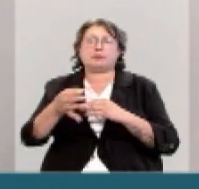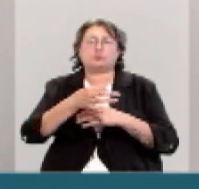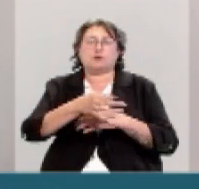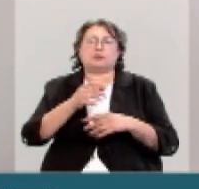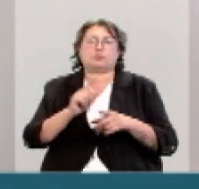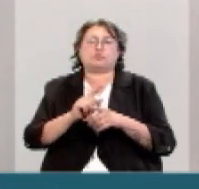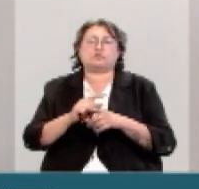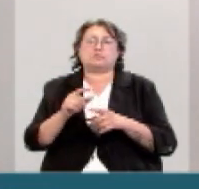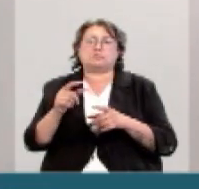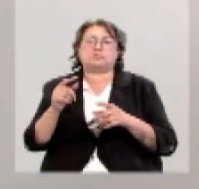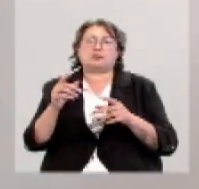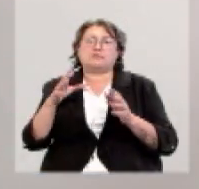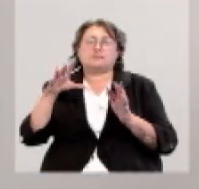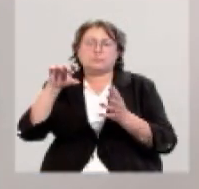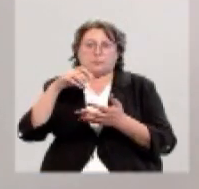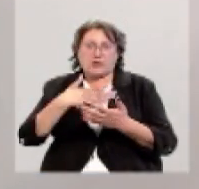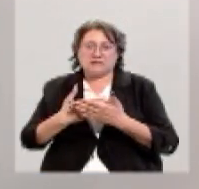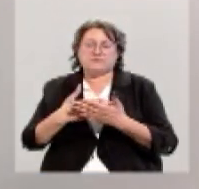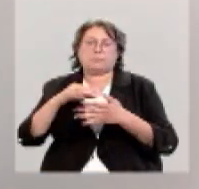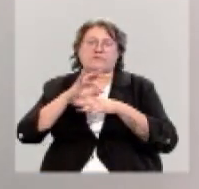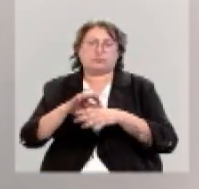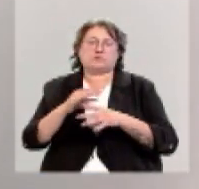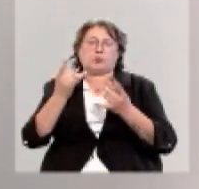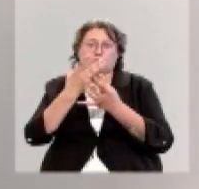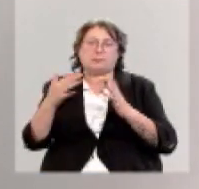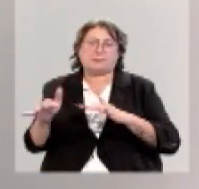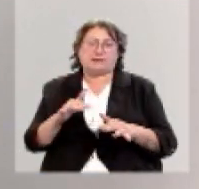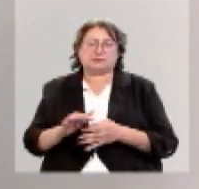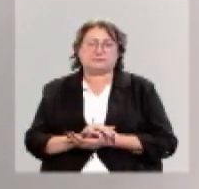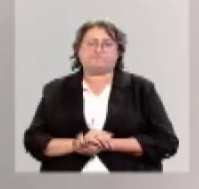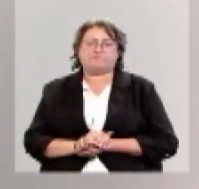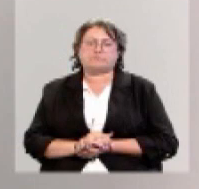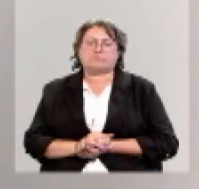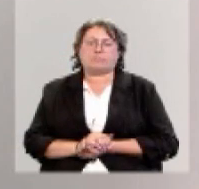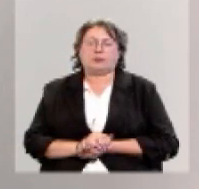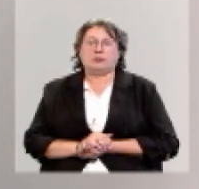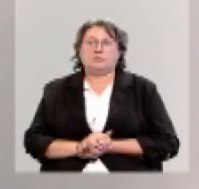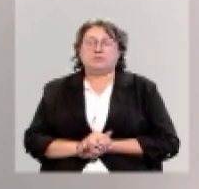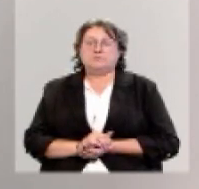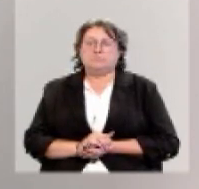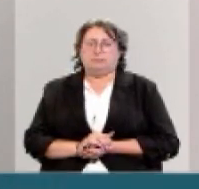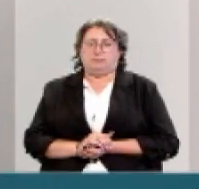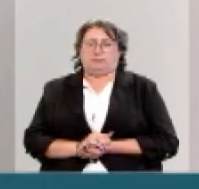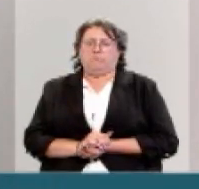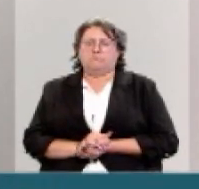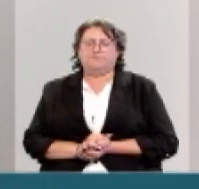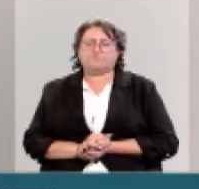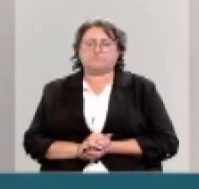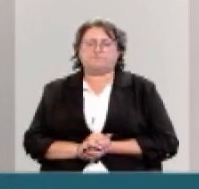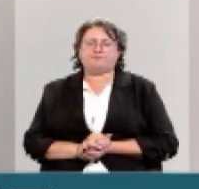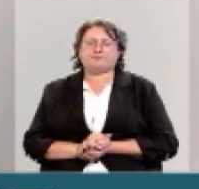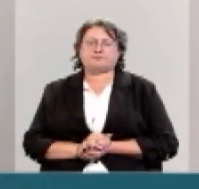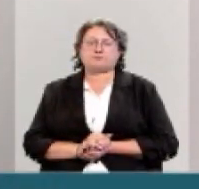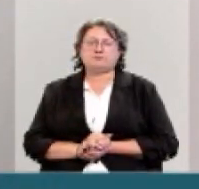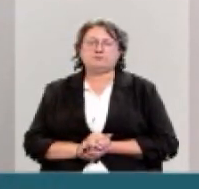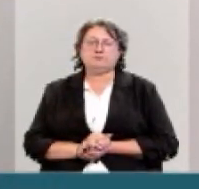ауылында халқы 1363 адамнан тұрады. 2022 жылы басталған 180 миллион теңге сомаға салынып жатқан мәдениет үйінің